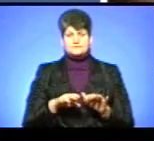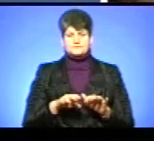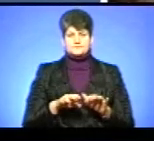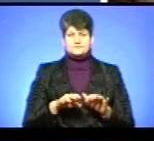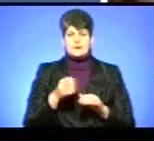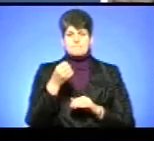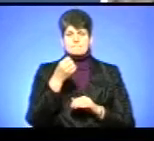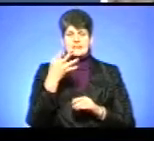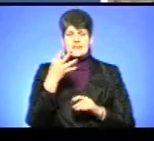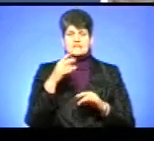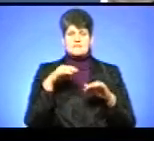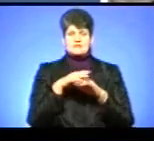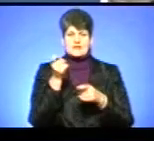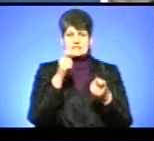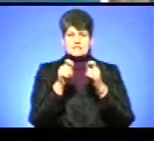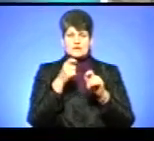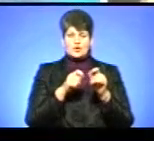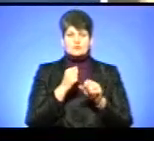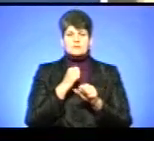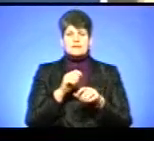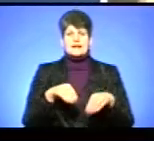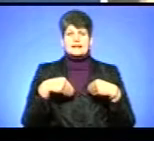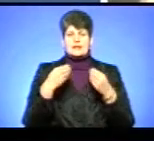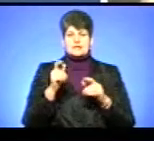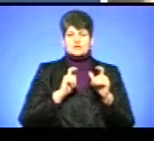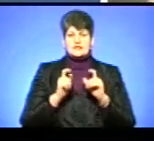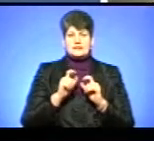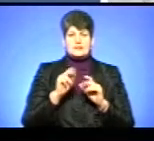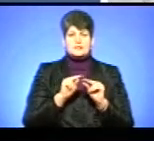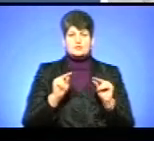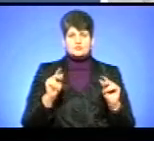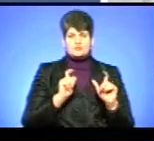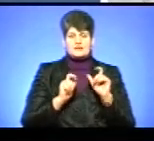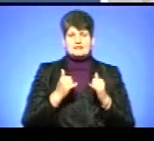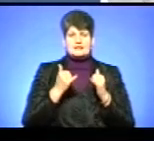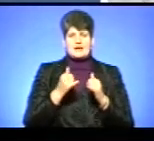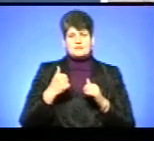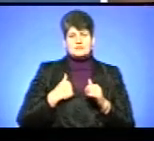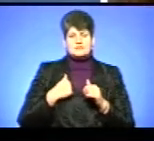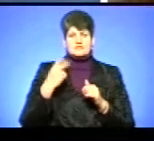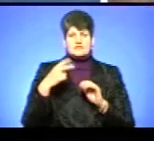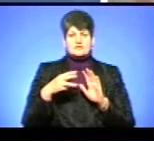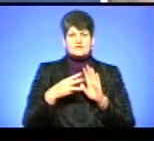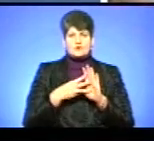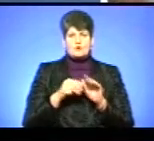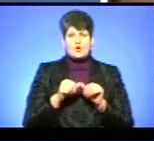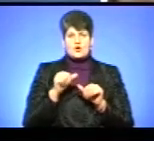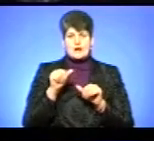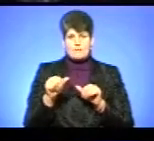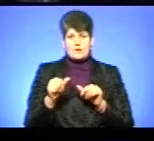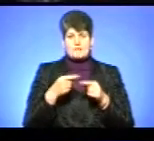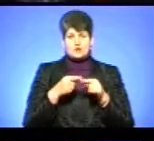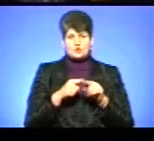15 маскувальних сіток передали студенти Тернопільського педуніверситету для бійців 28-ї окремої механізованої бригади.